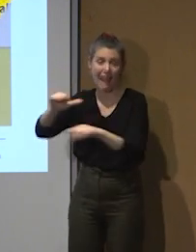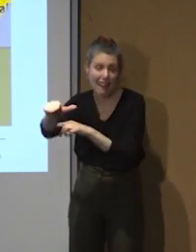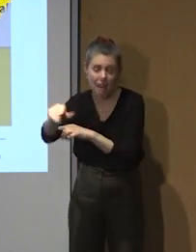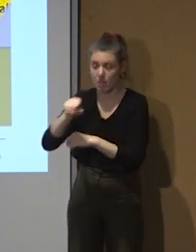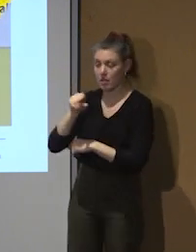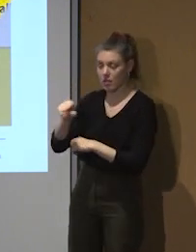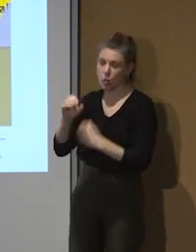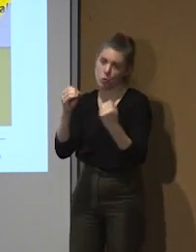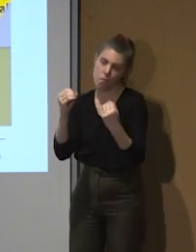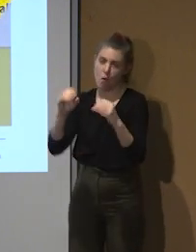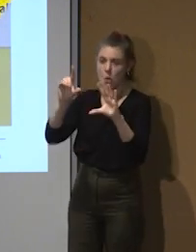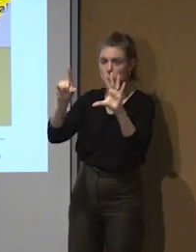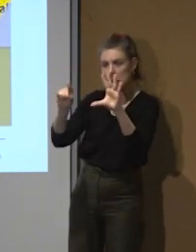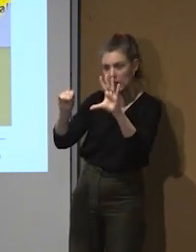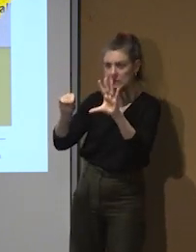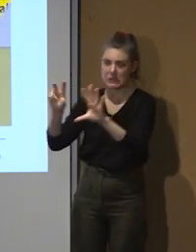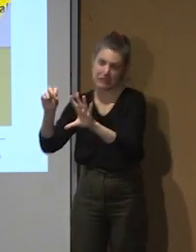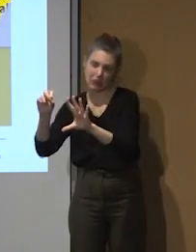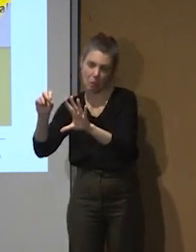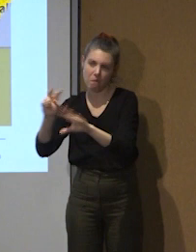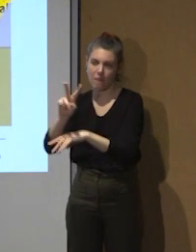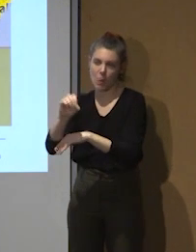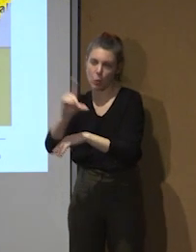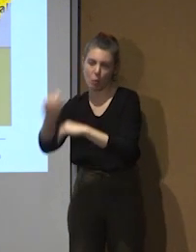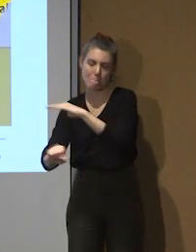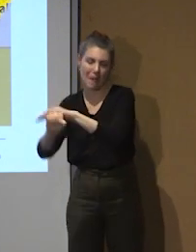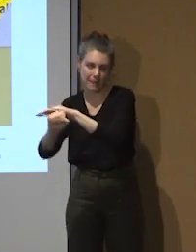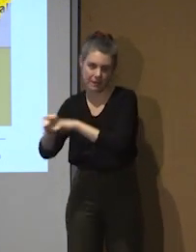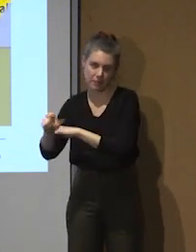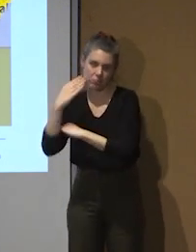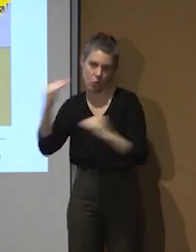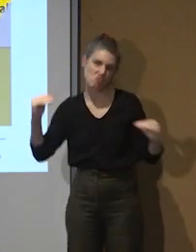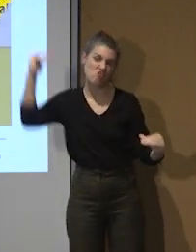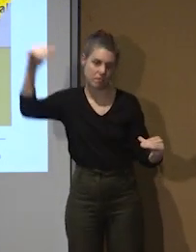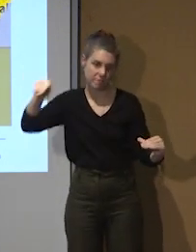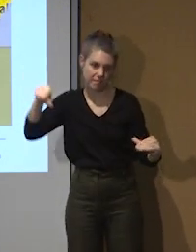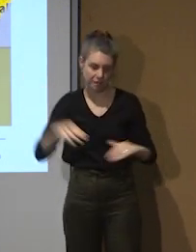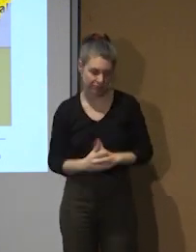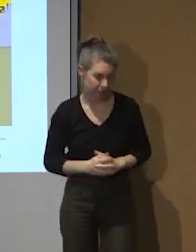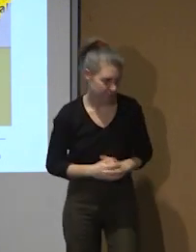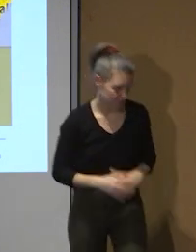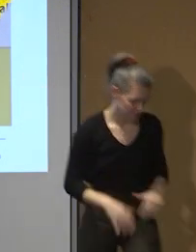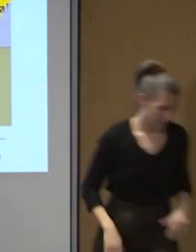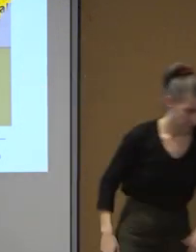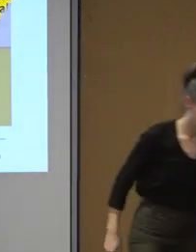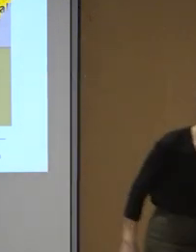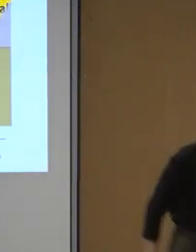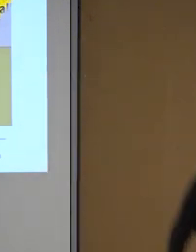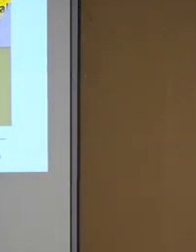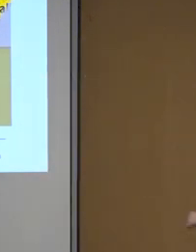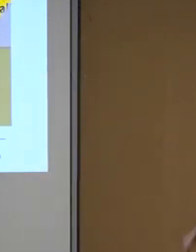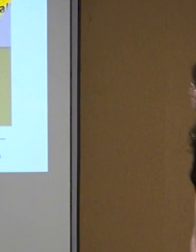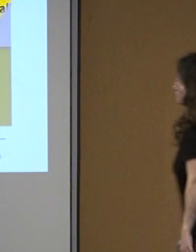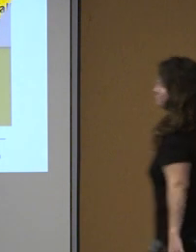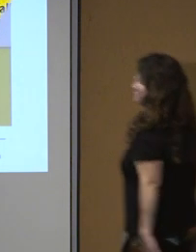dans les des fois 70, parfois 80 pour les vraiment hyper entraînés. Donc pour cela, on va avoir